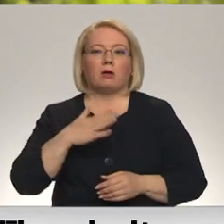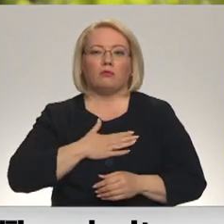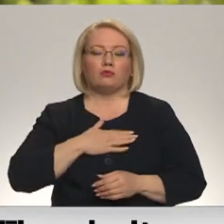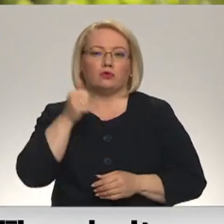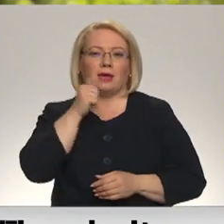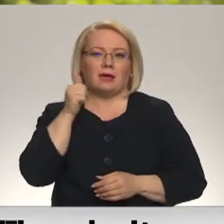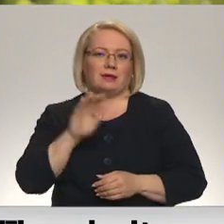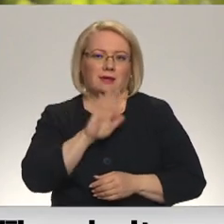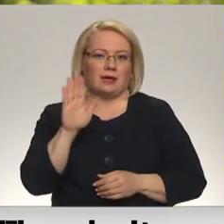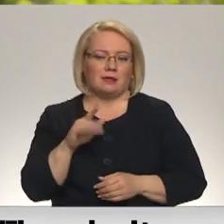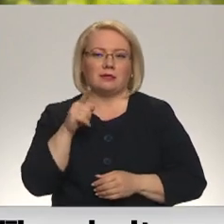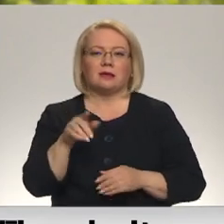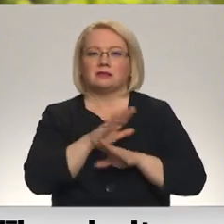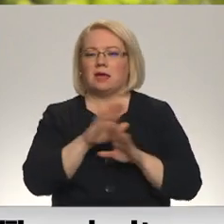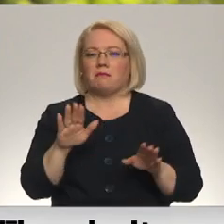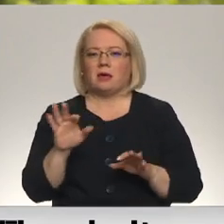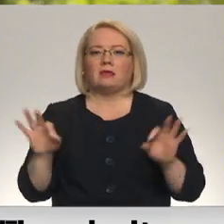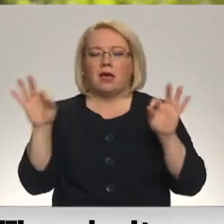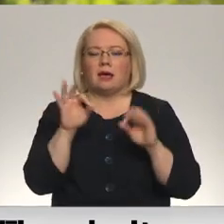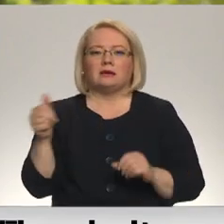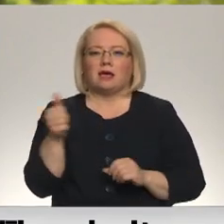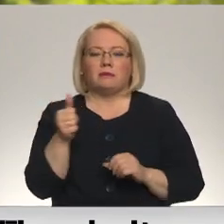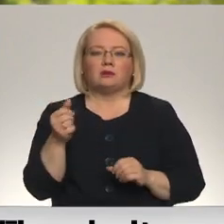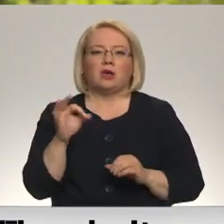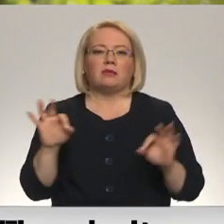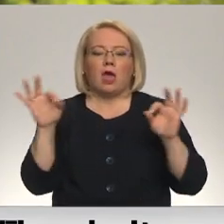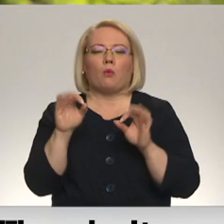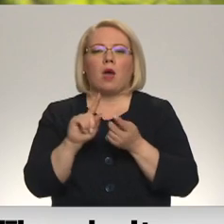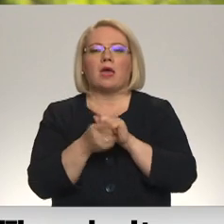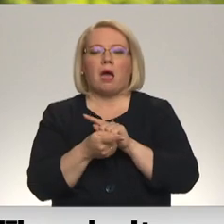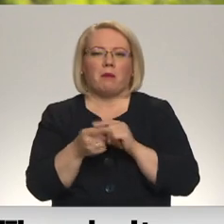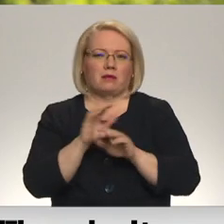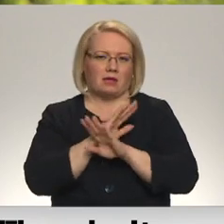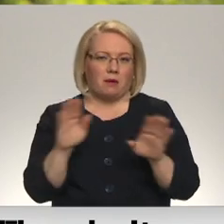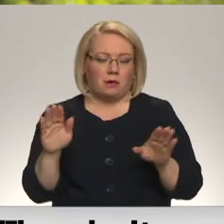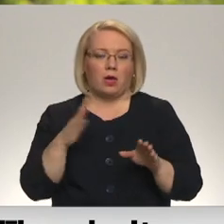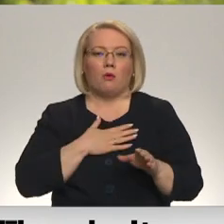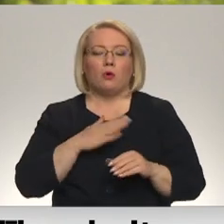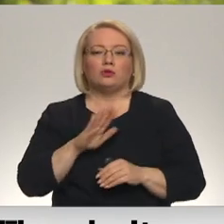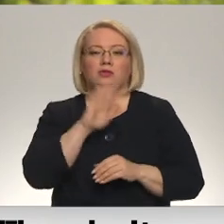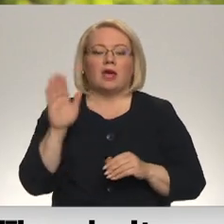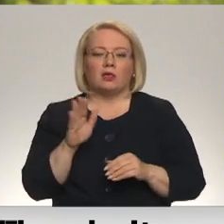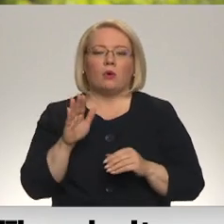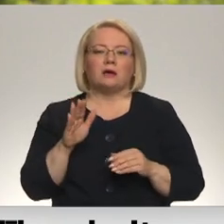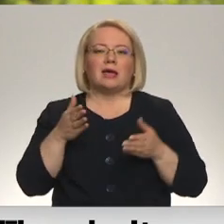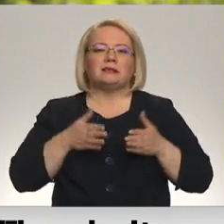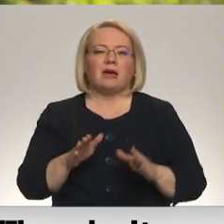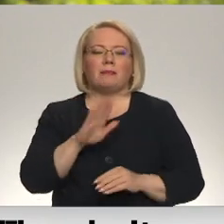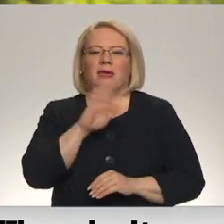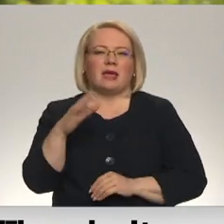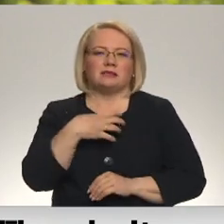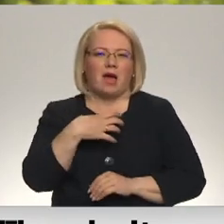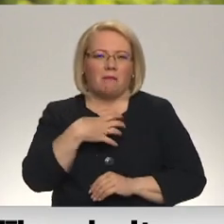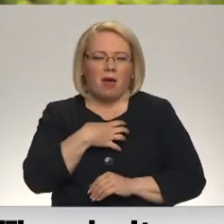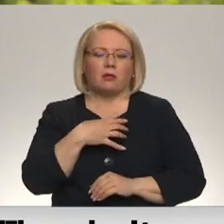ikdiena. Tas nebija nekas īpašs, mums nebija nekas jāpārkārto. Un mūsdienās dzemdību atsāpināšana pacientiem ir ļoti svarīga.